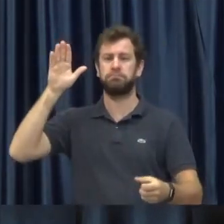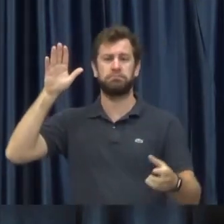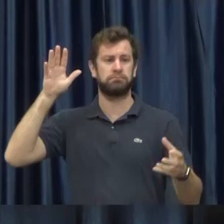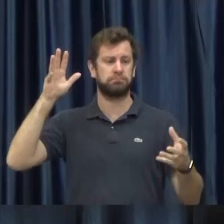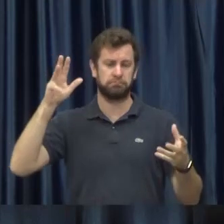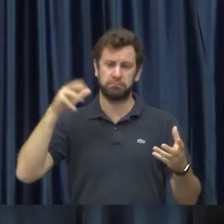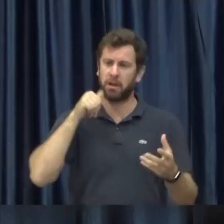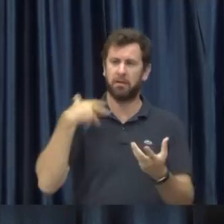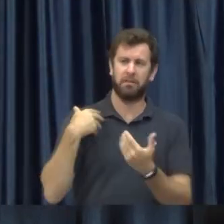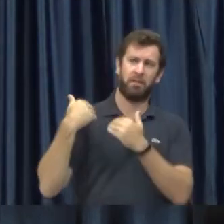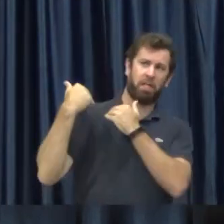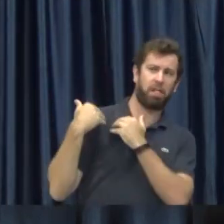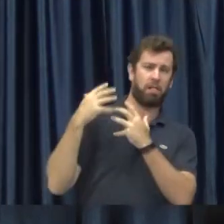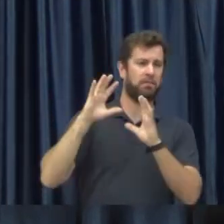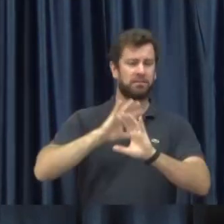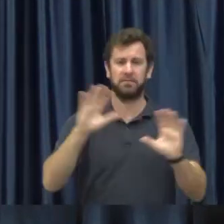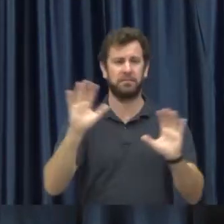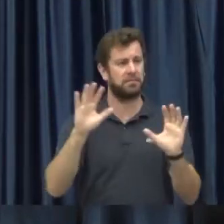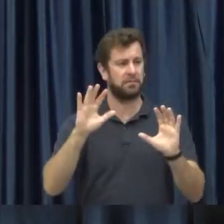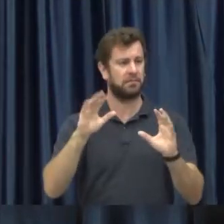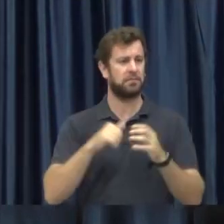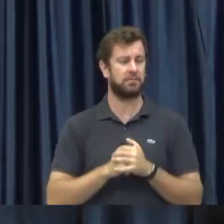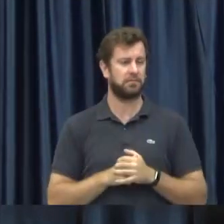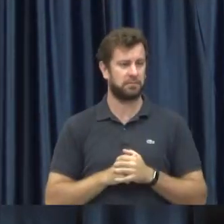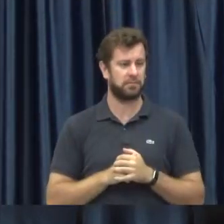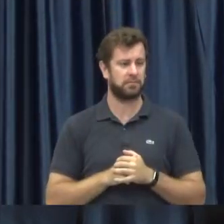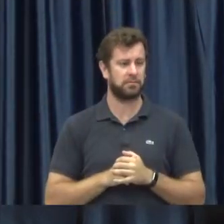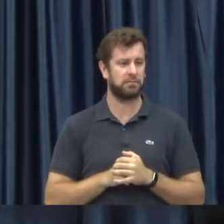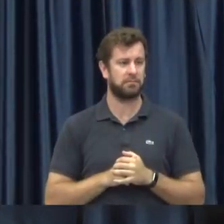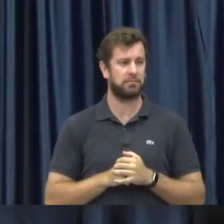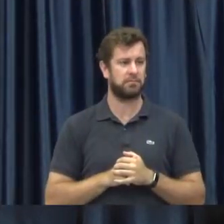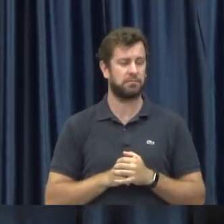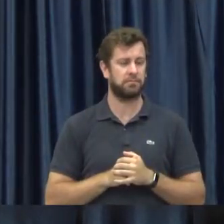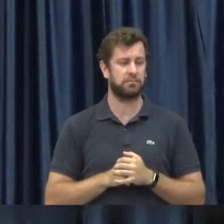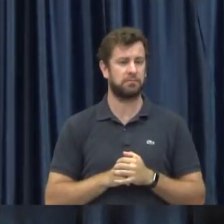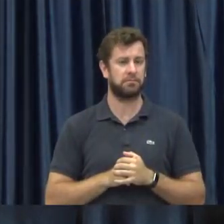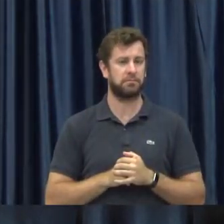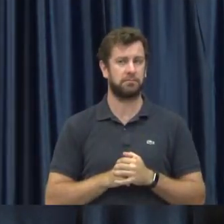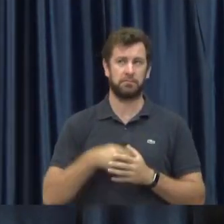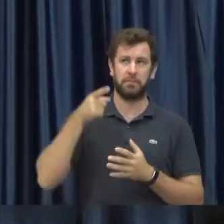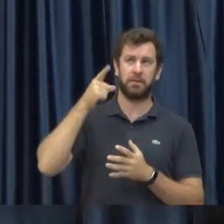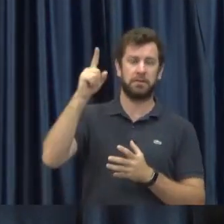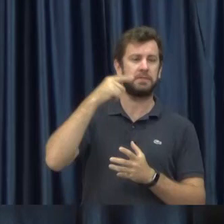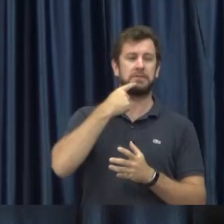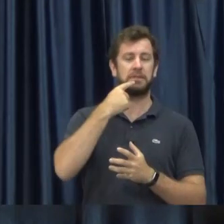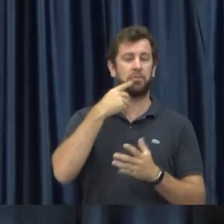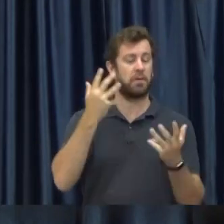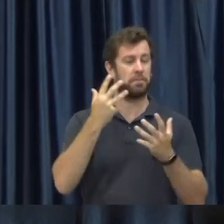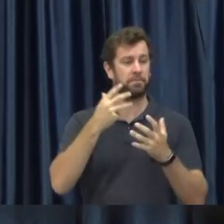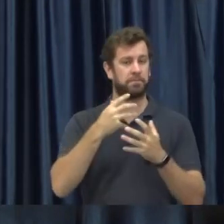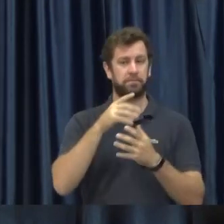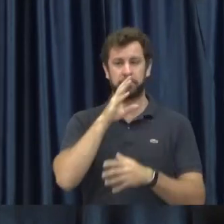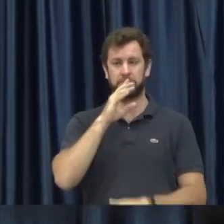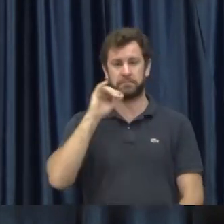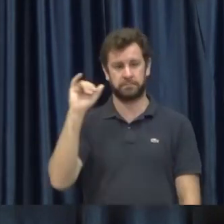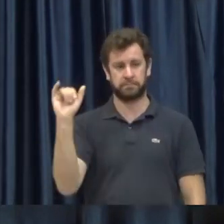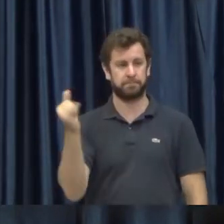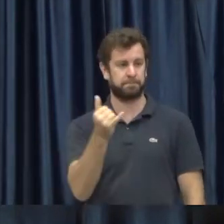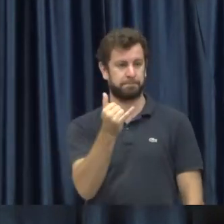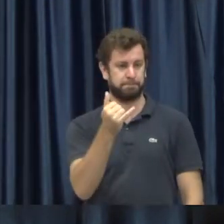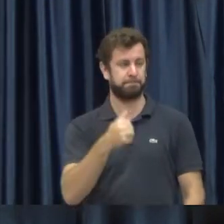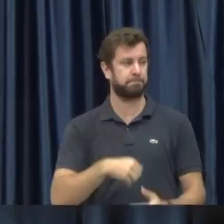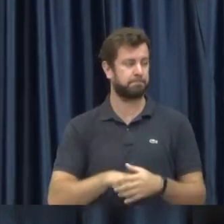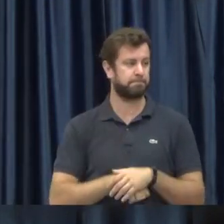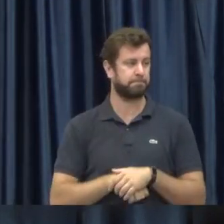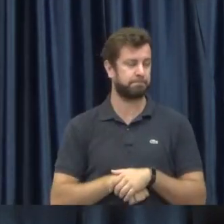backs. But Allah told us in Surah Al-Ra'd, إِنَّ اللَّهَ لَا يُغَيِّرُ مَا بِقَوْمٍ حَتَّى يُغَيِّرُ